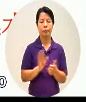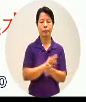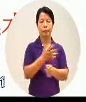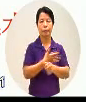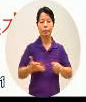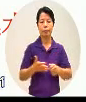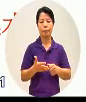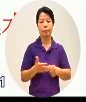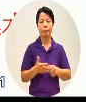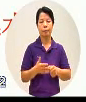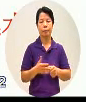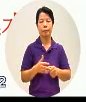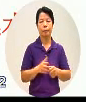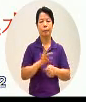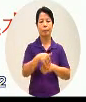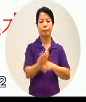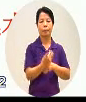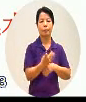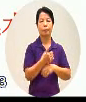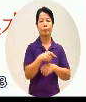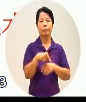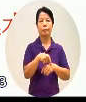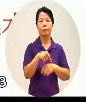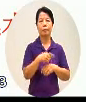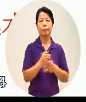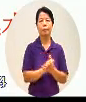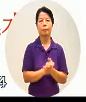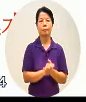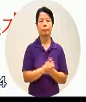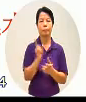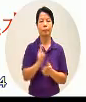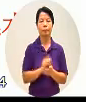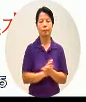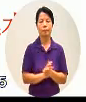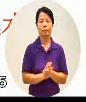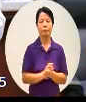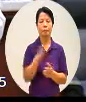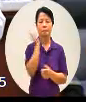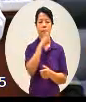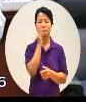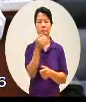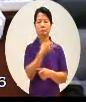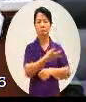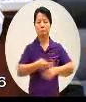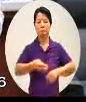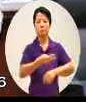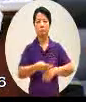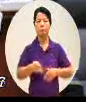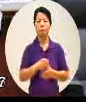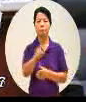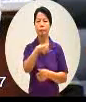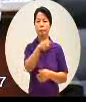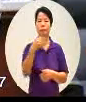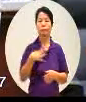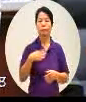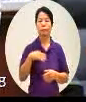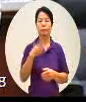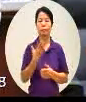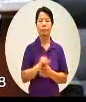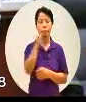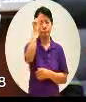的源头是什么东西？臭水沟，知道吗？知道的举